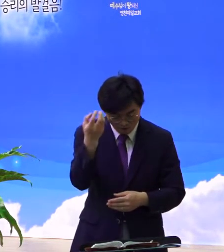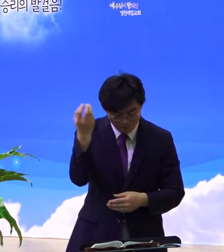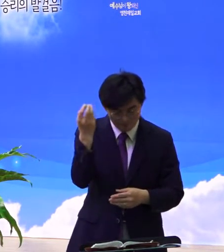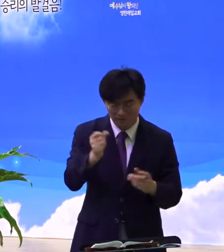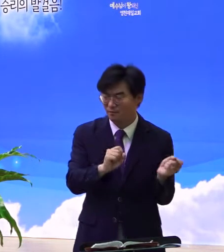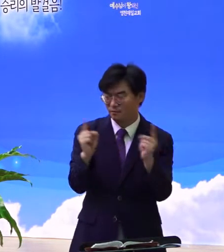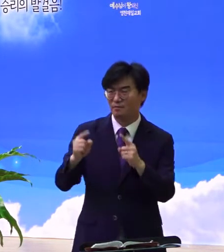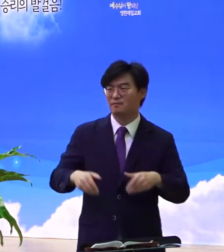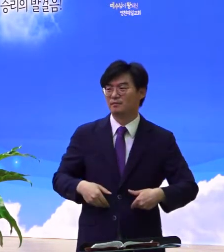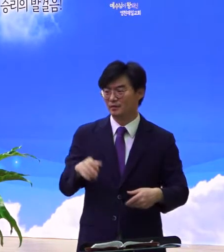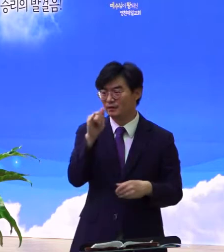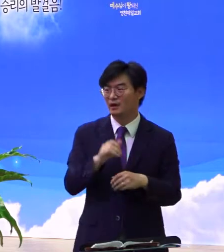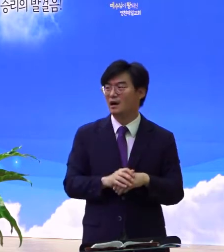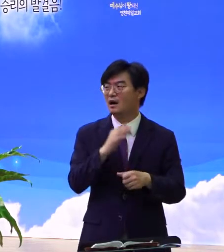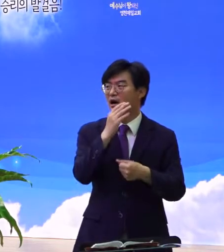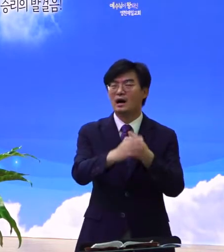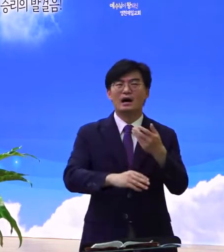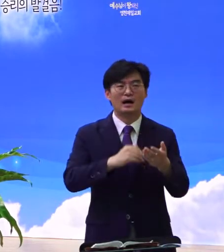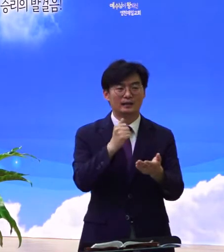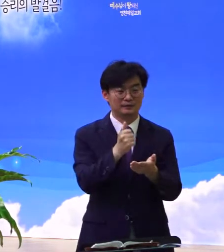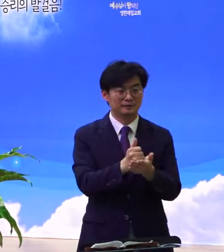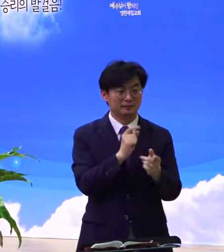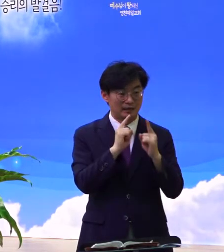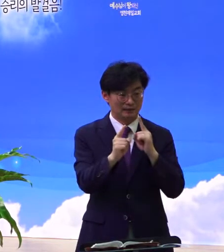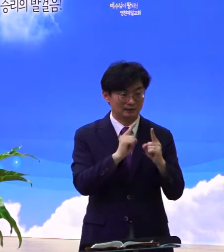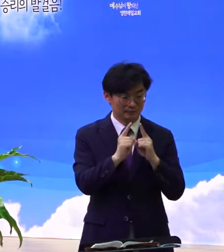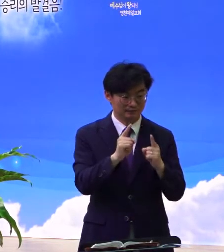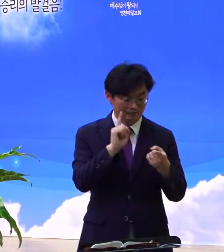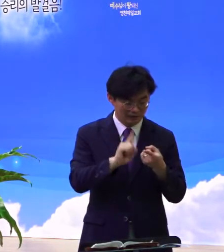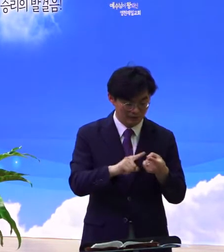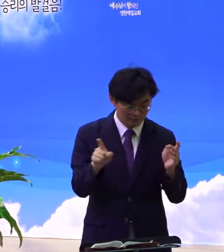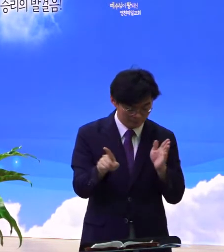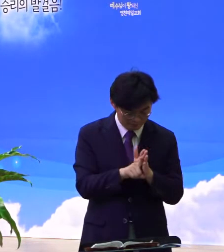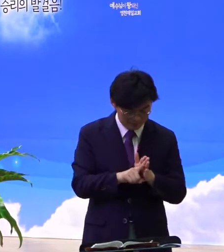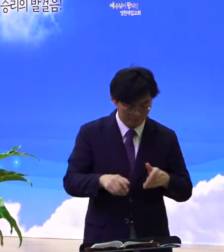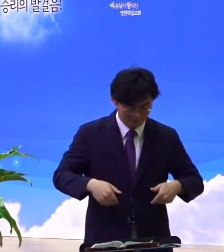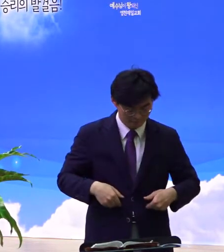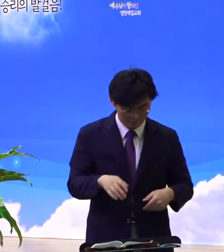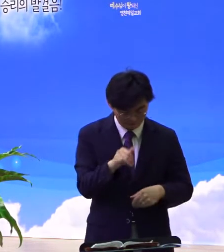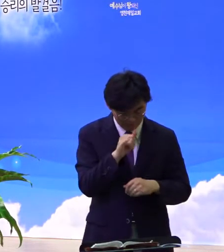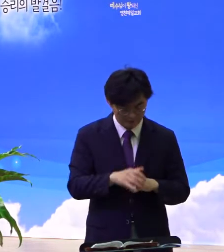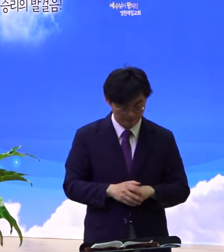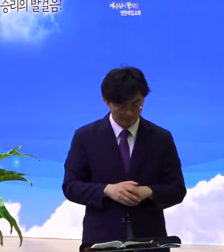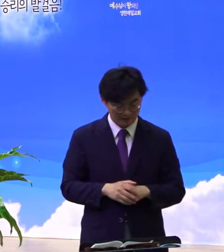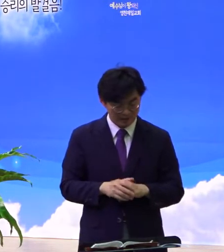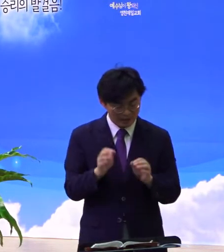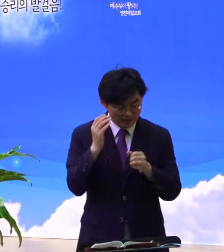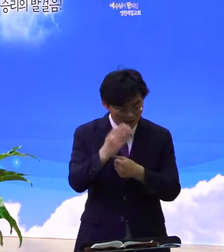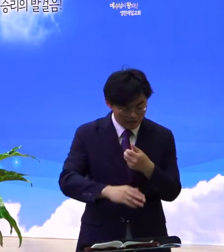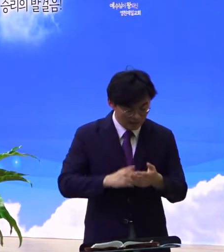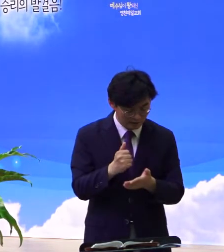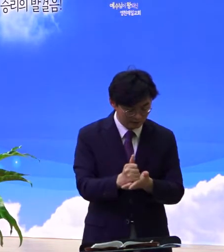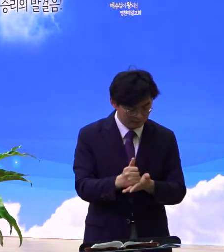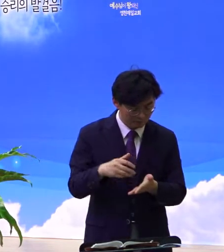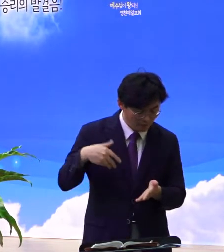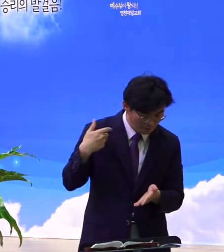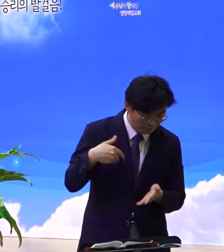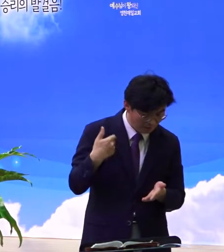살다가 우리는 골짜기에 흩어져 버리는 신이 마른 뼈같이 되는 것입니다.